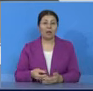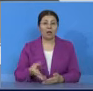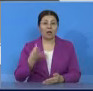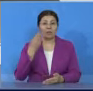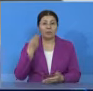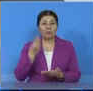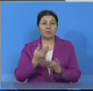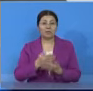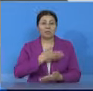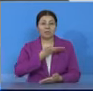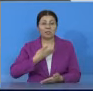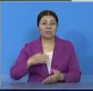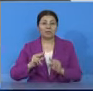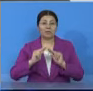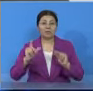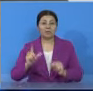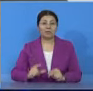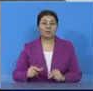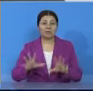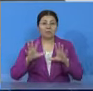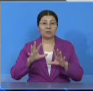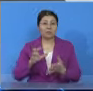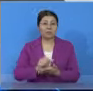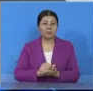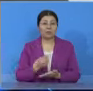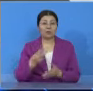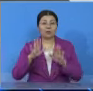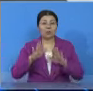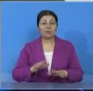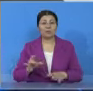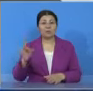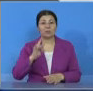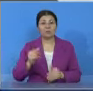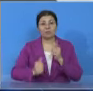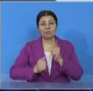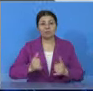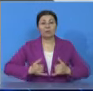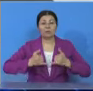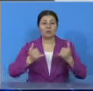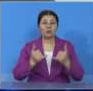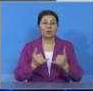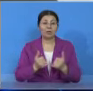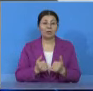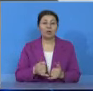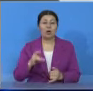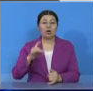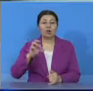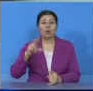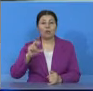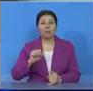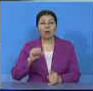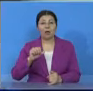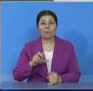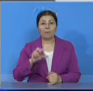наш преподаватель занял 2-е место на республиканском конкурсе, тоже посвященный Розе Баглановой. Мы гордимся такими